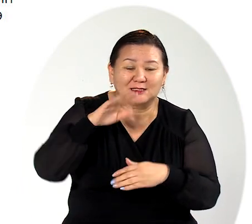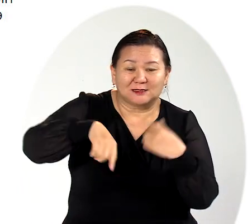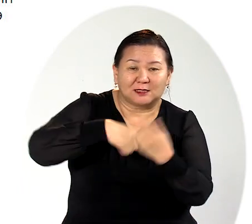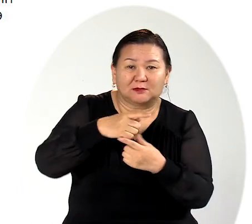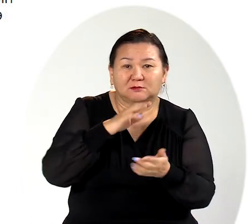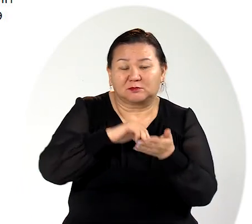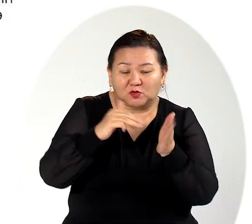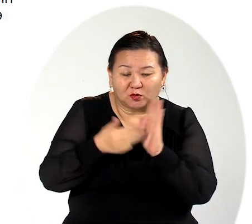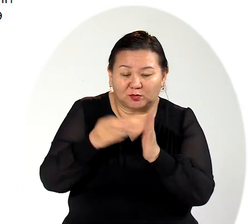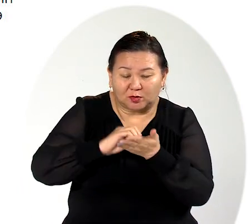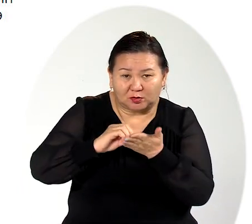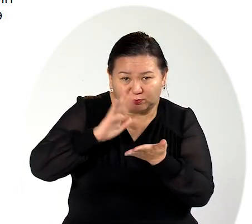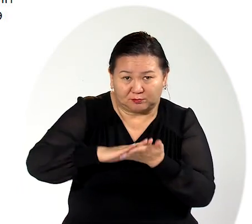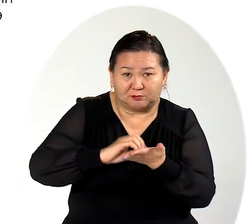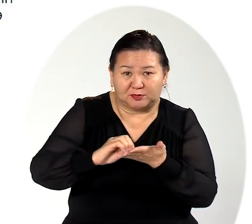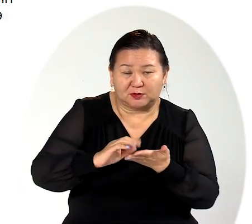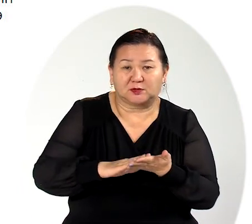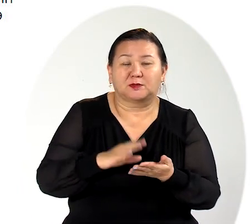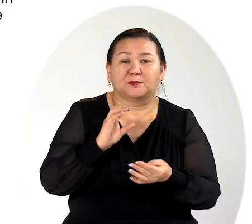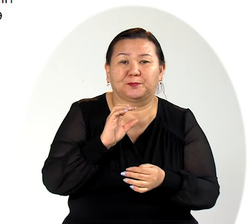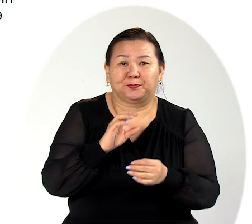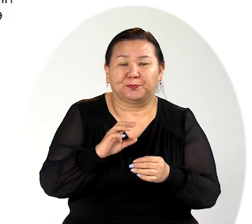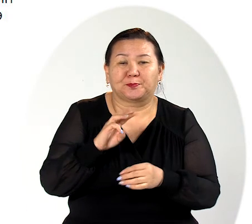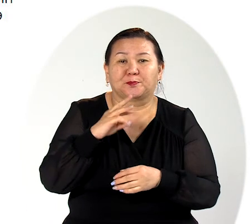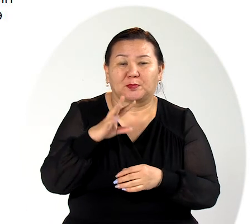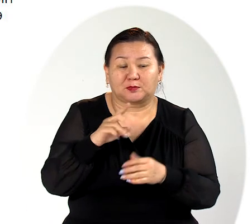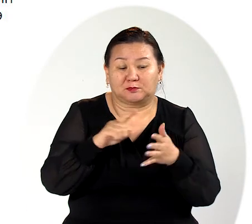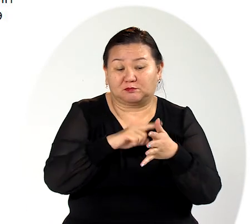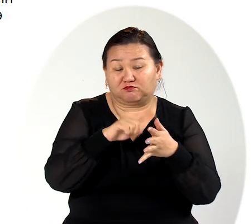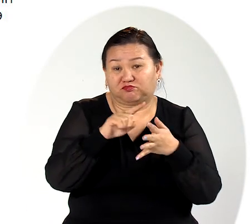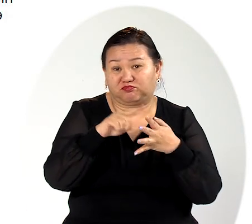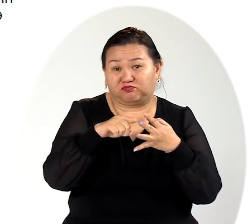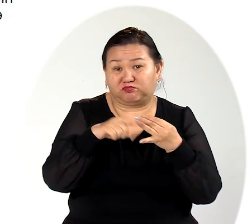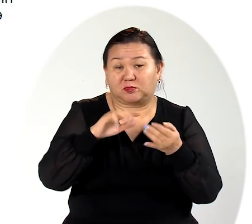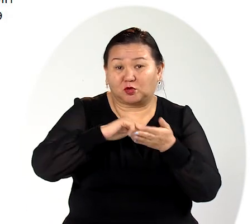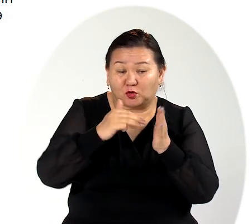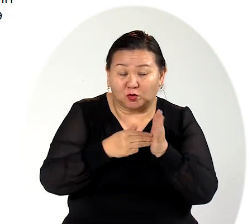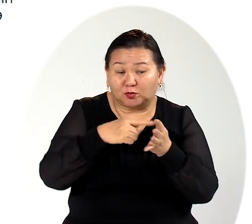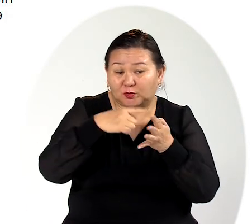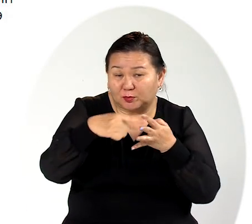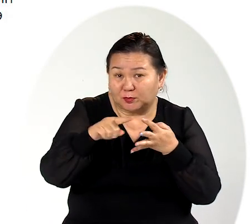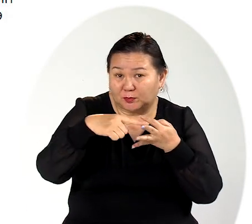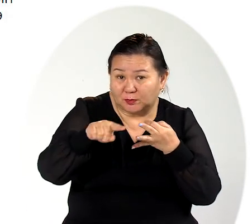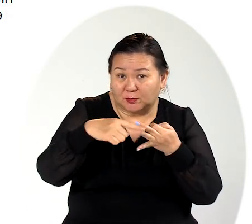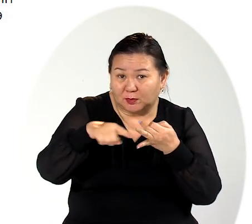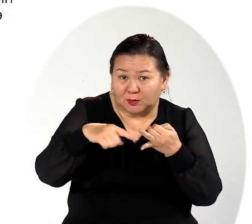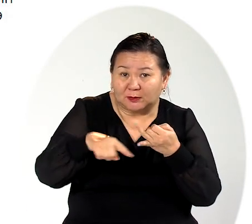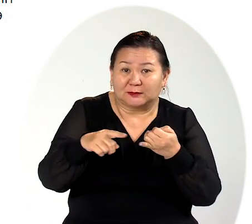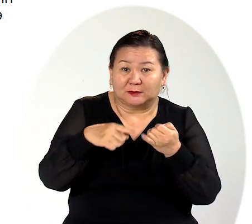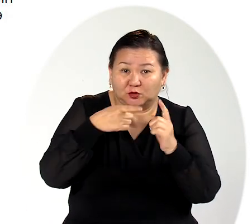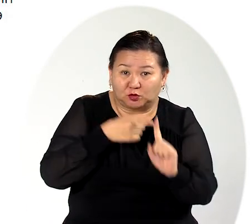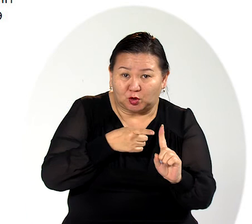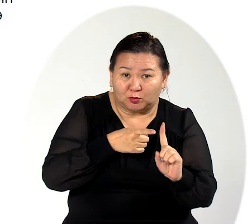гэдэг төлөвлөгөөгөө оруулж өгдөг байж байгаа. Мөн дээрх дурдсан төлөвлөгөө болгоны ард тухайн